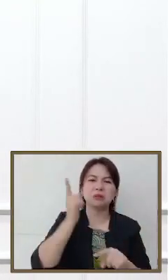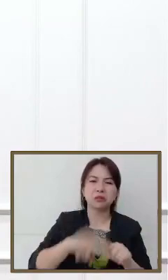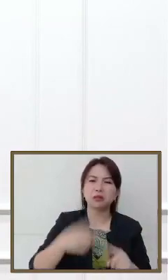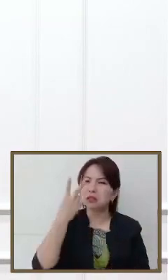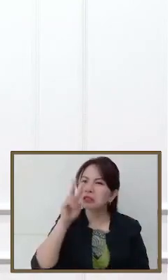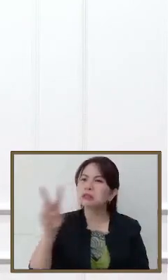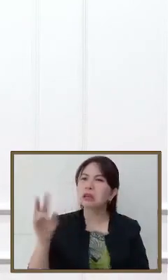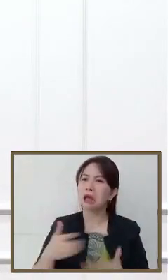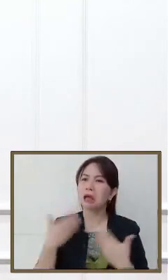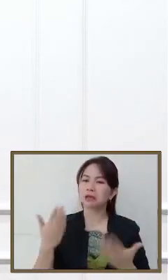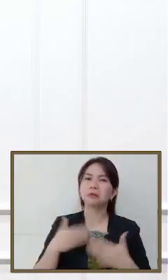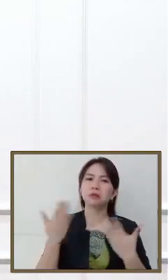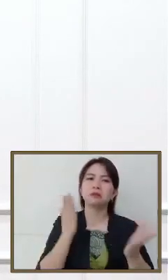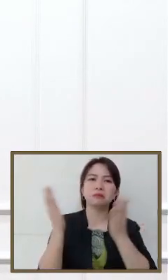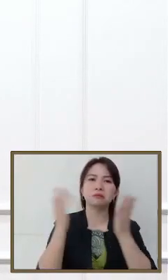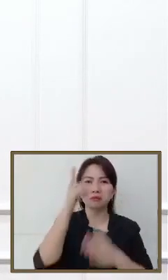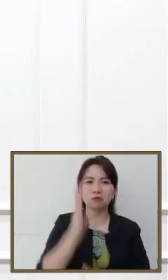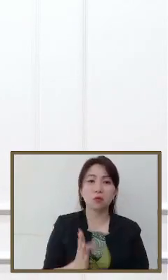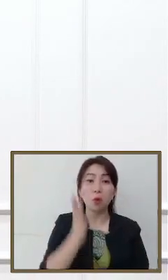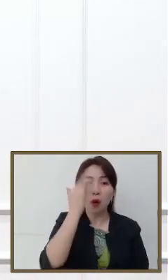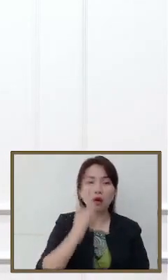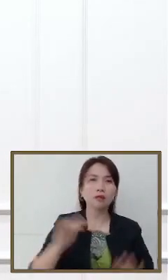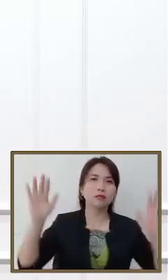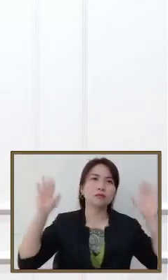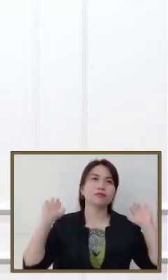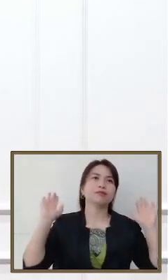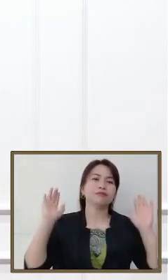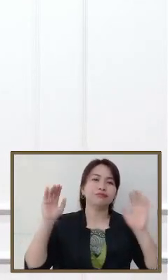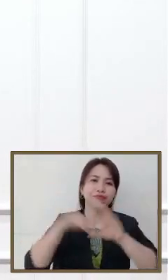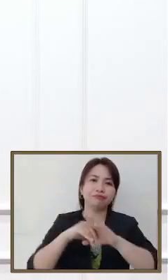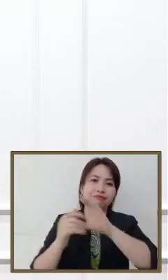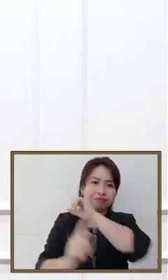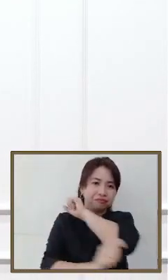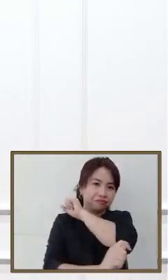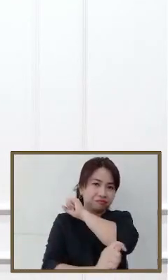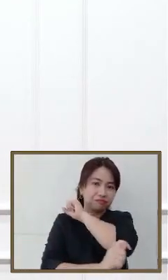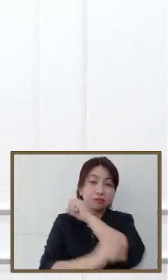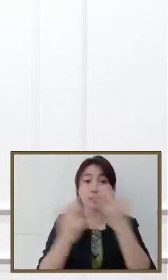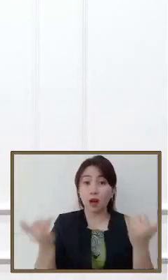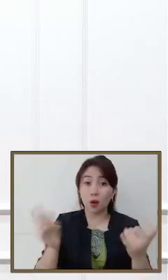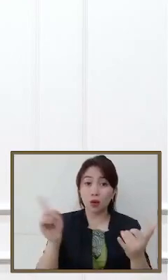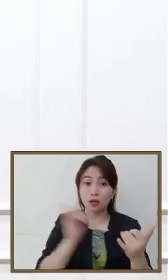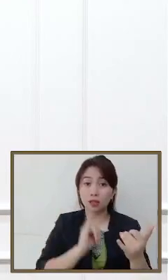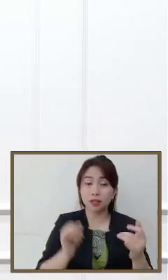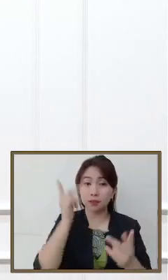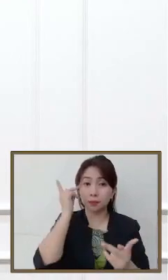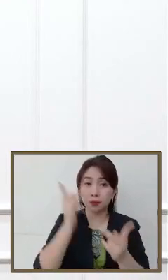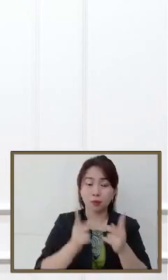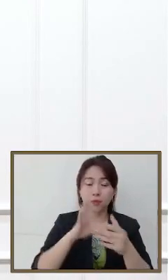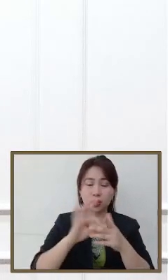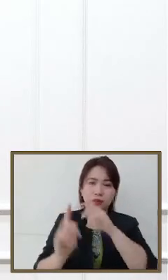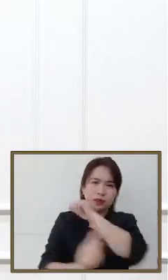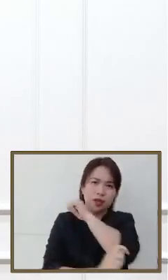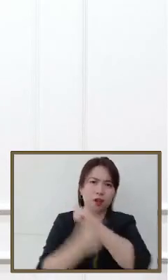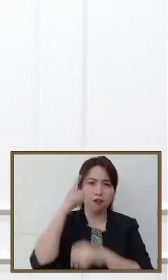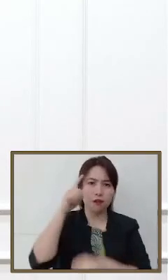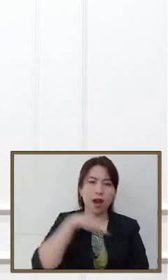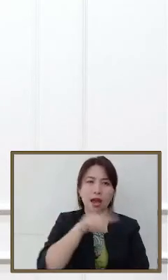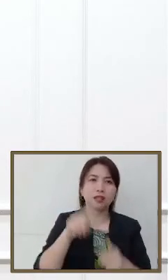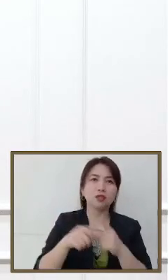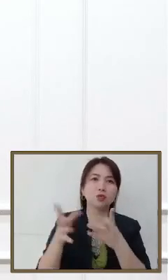kasiyahan Bakit naggive in sa temptation Ano ang purpose ng temptation for us to